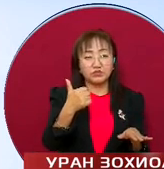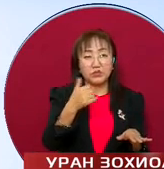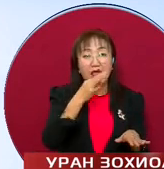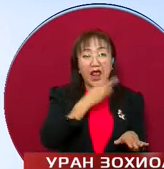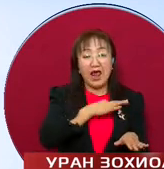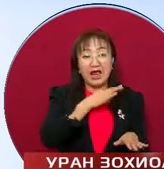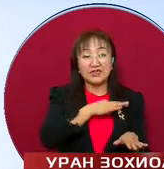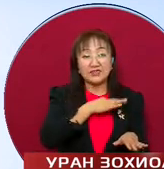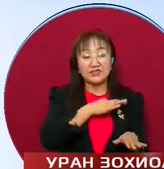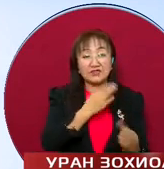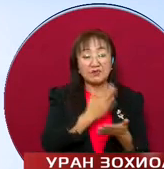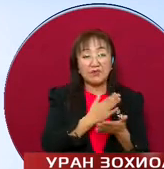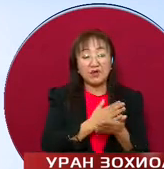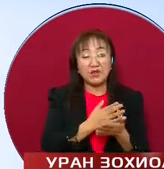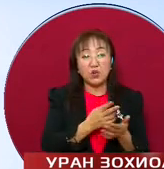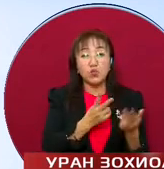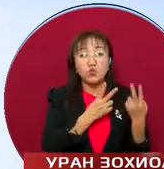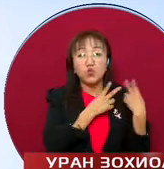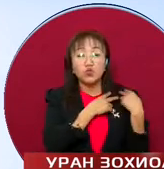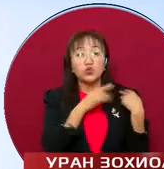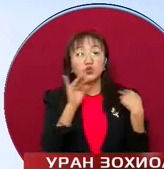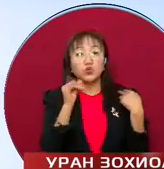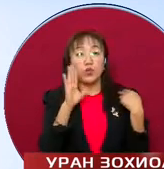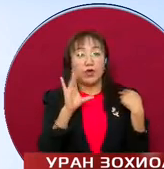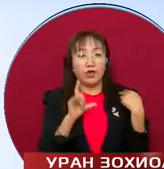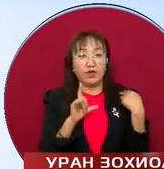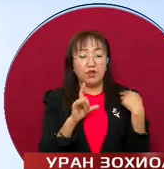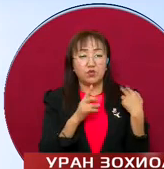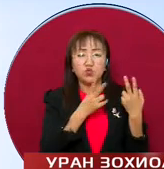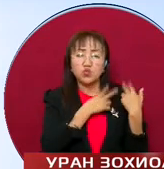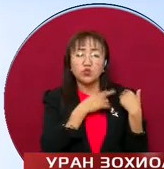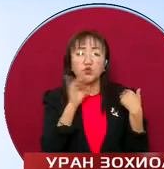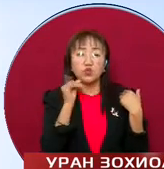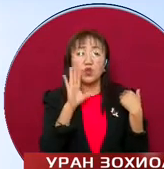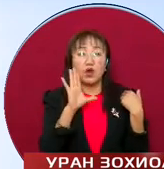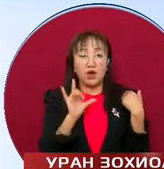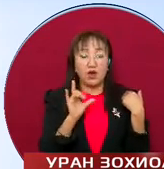ашиглаж байгаа үүрэг нь юу юм бэ? Уран дүрслэлийн үүрэг нь юу юм бэ?